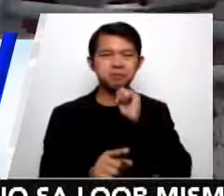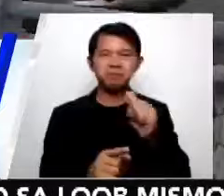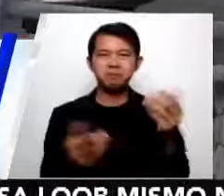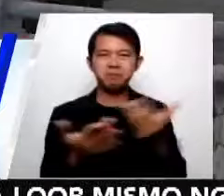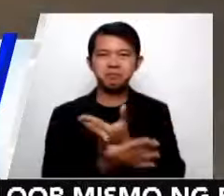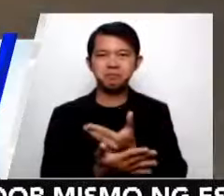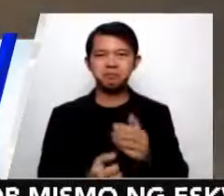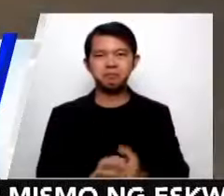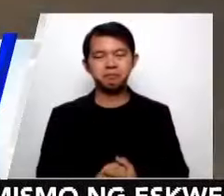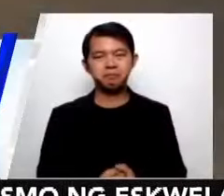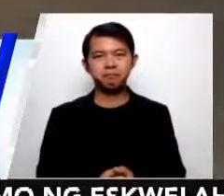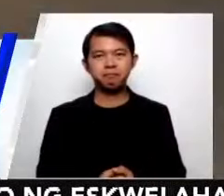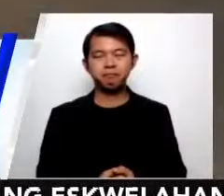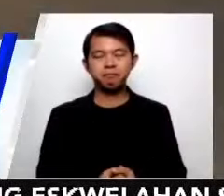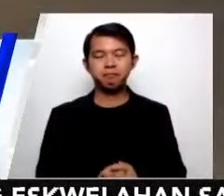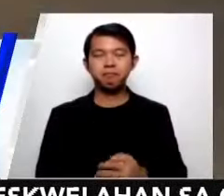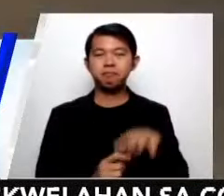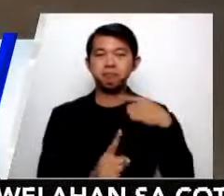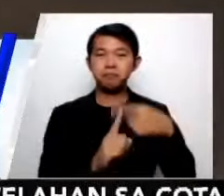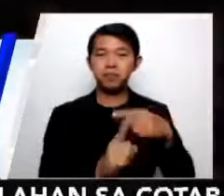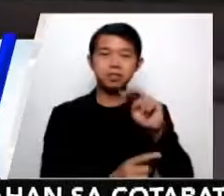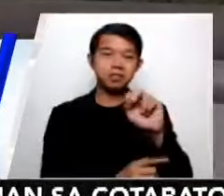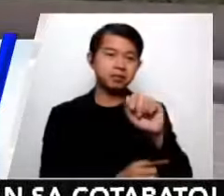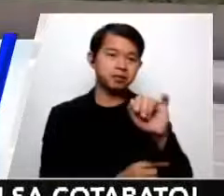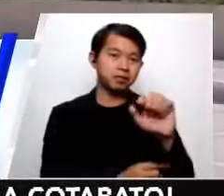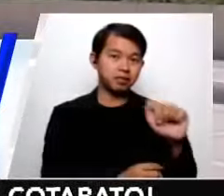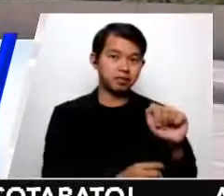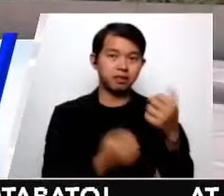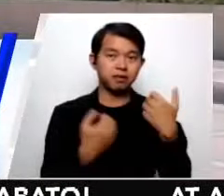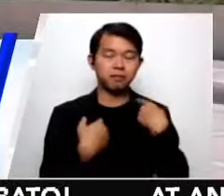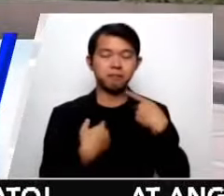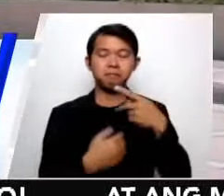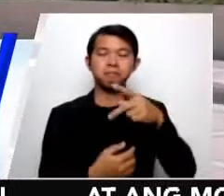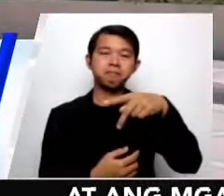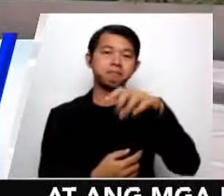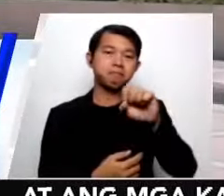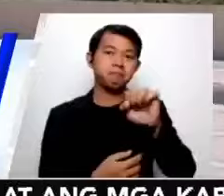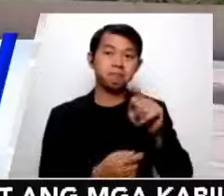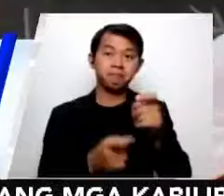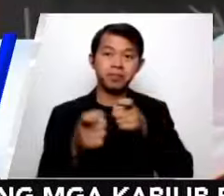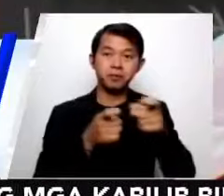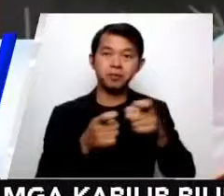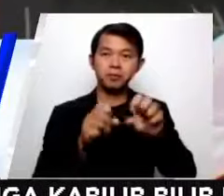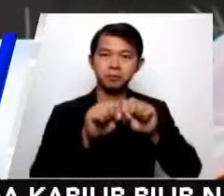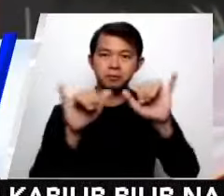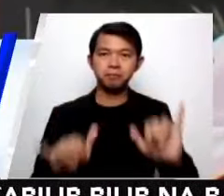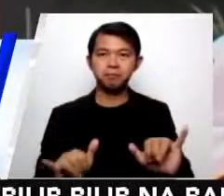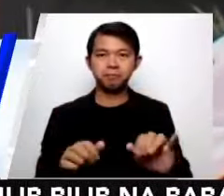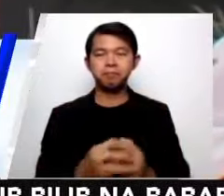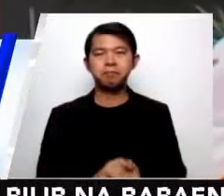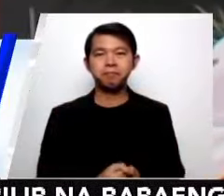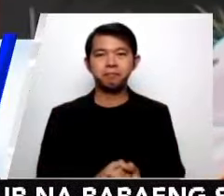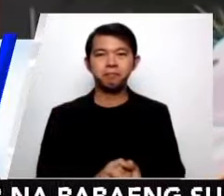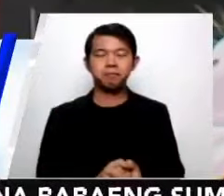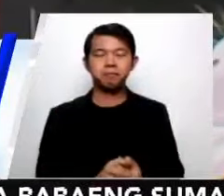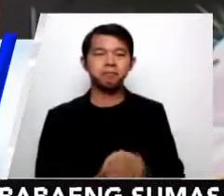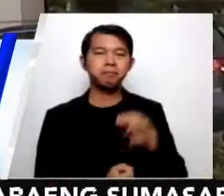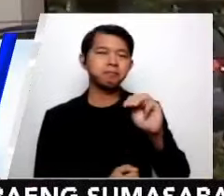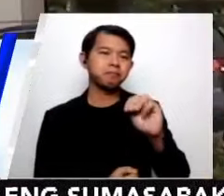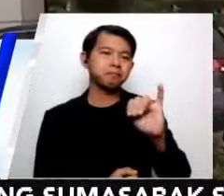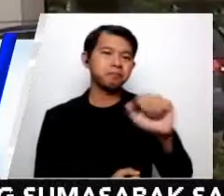pest control system namang ipinatutupad sa Naiya. Sinubukan ng GMA Integrated News na kunin ang panig ng Manila International Airport